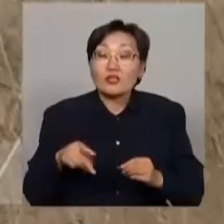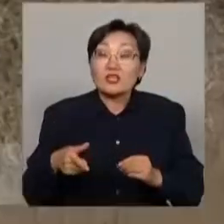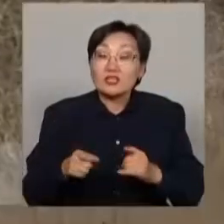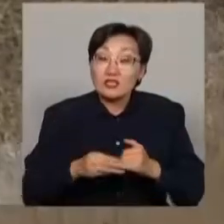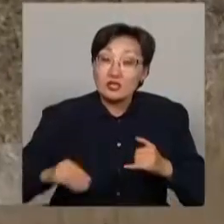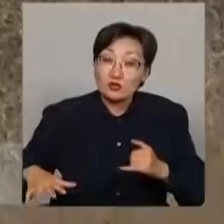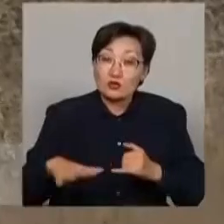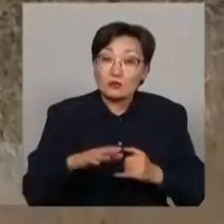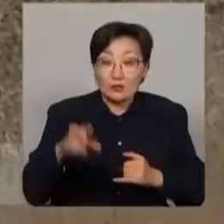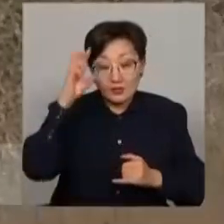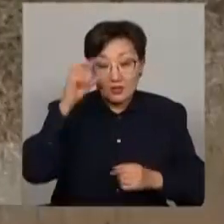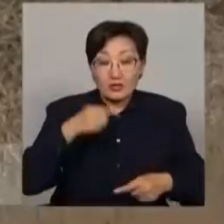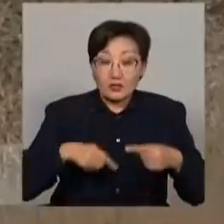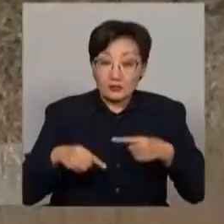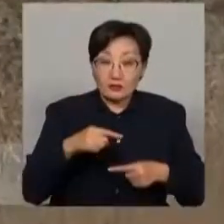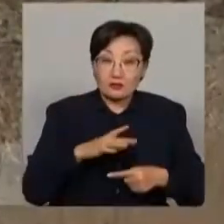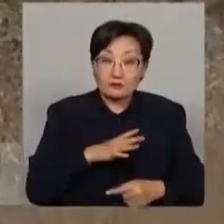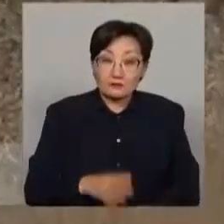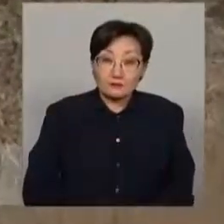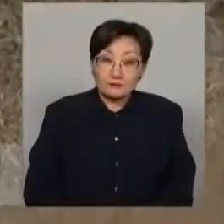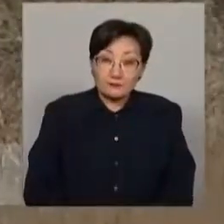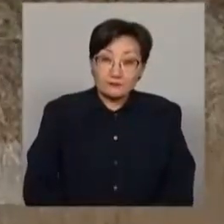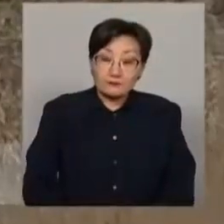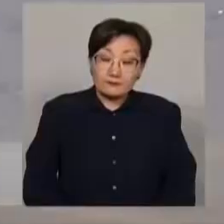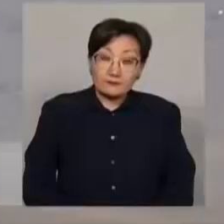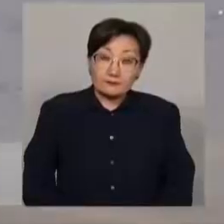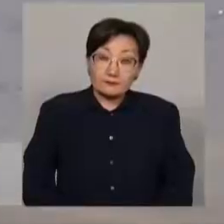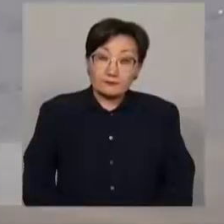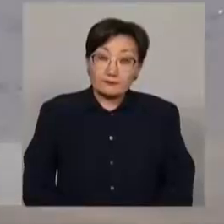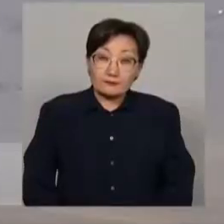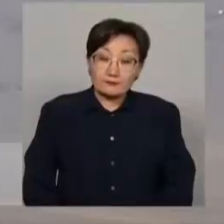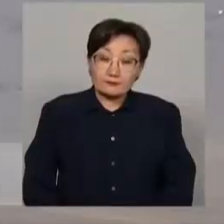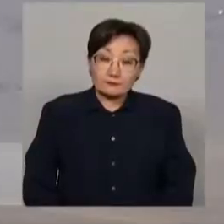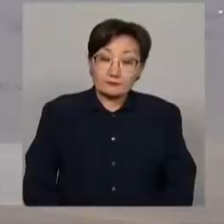телімі мемлекет меншігіне өткен. Оразай Нұртай, Мейрам Есебеков, Алматы телеарнасы.